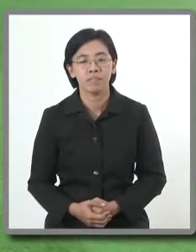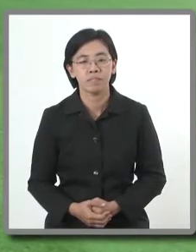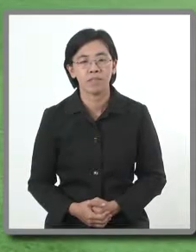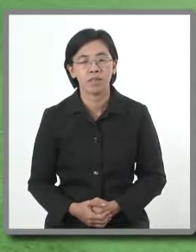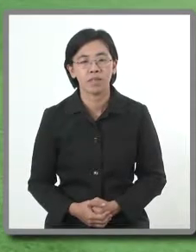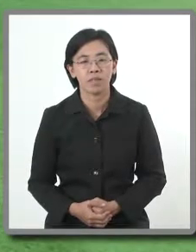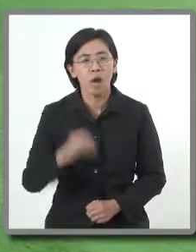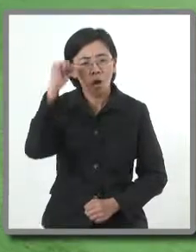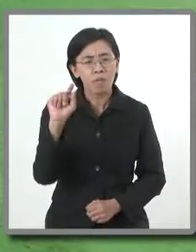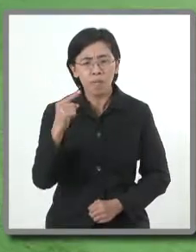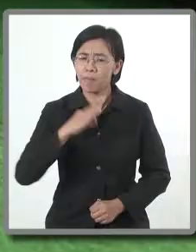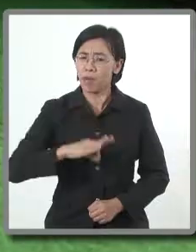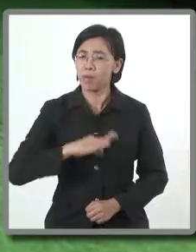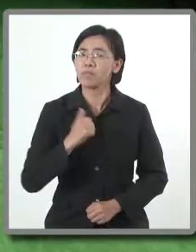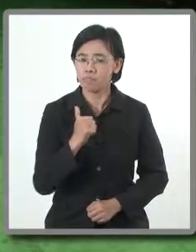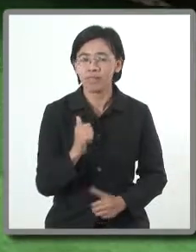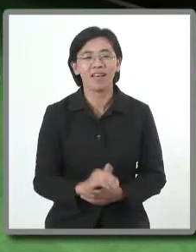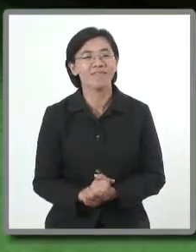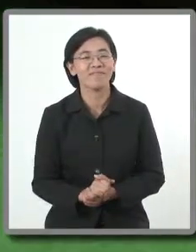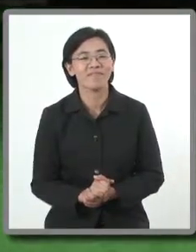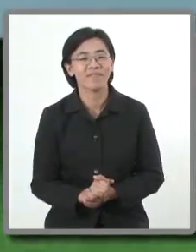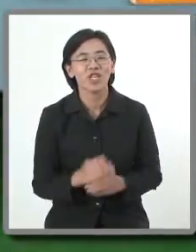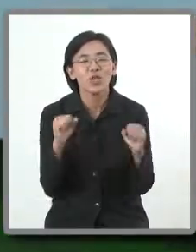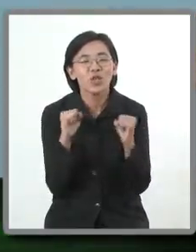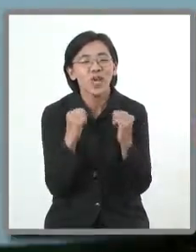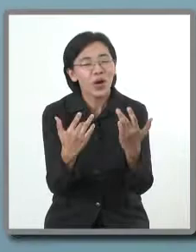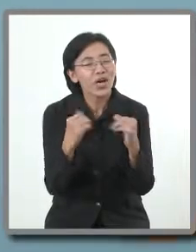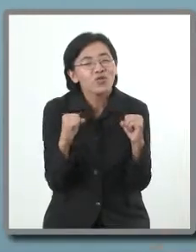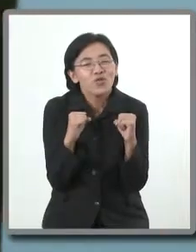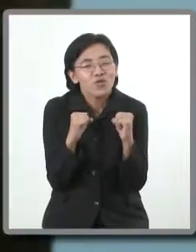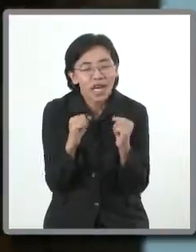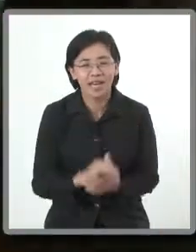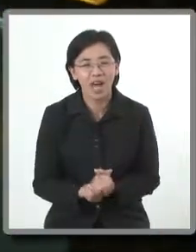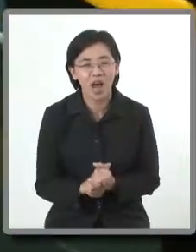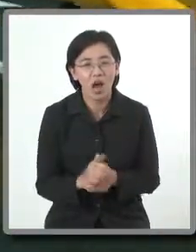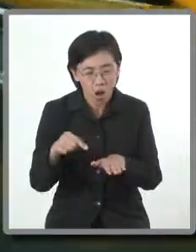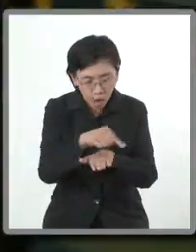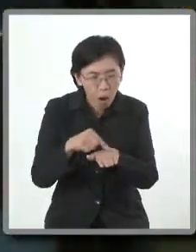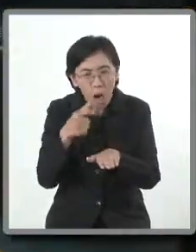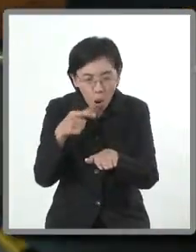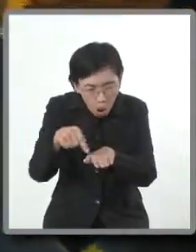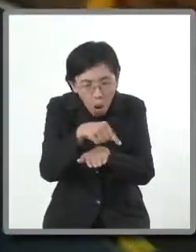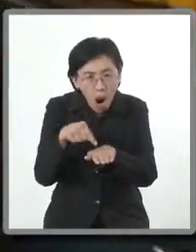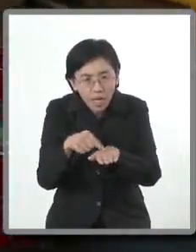รถใหม่นี้ดีมากค่ะแอร์ก็เย็นกว้างขวางรถ